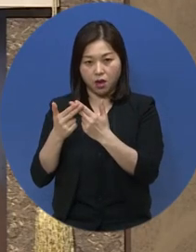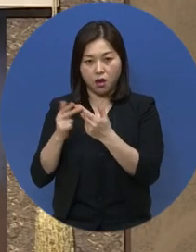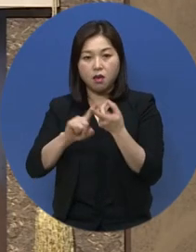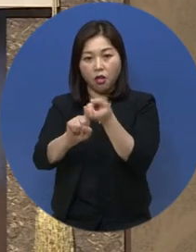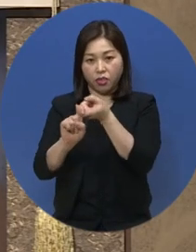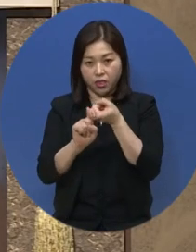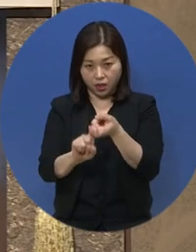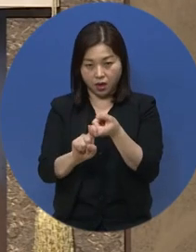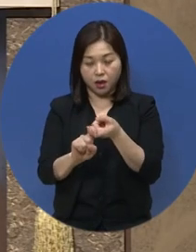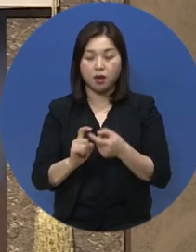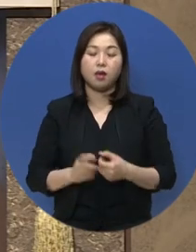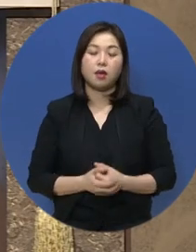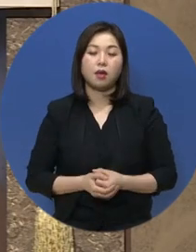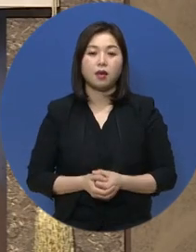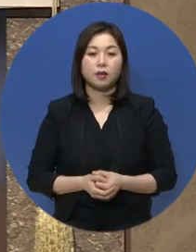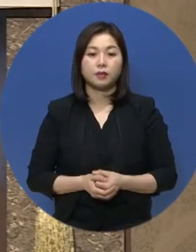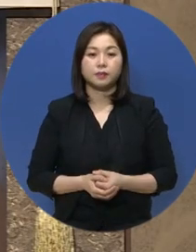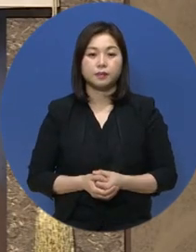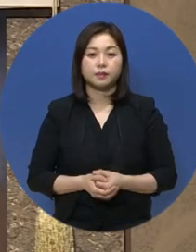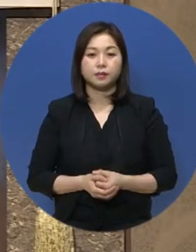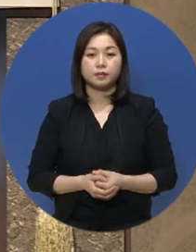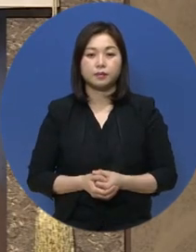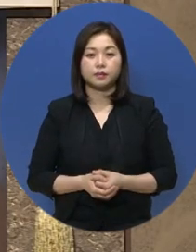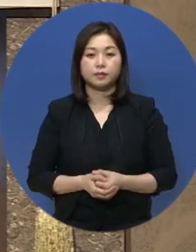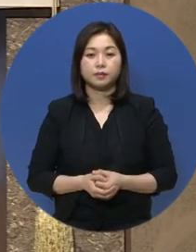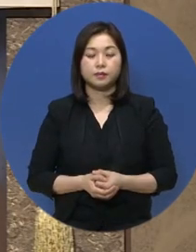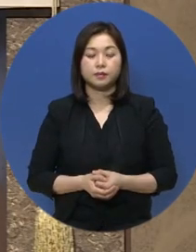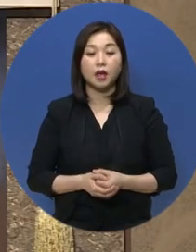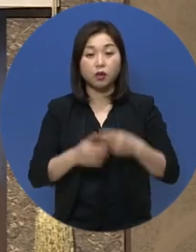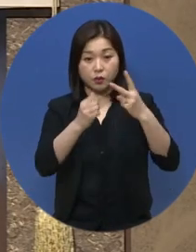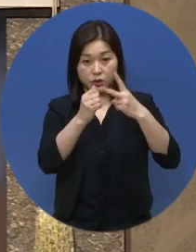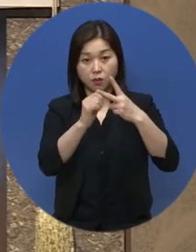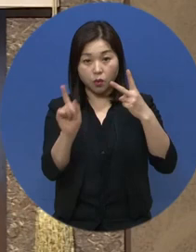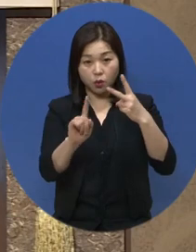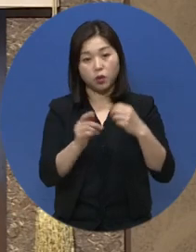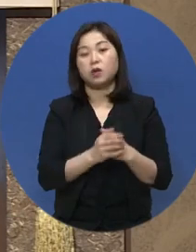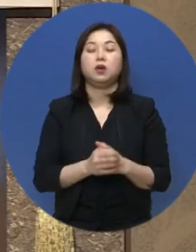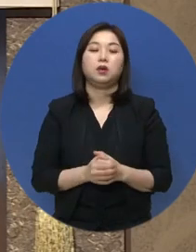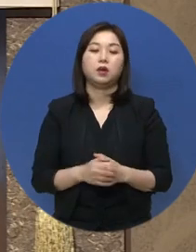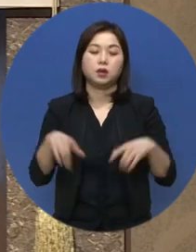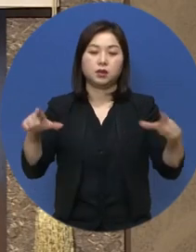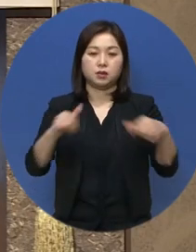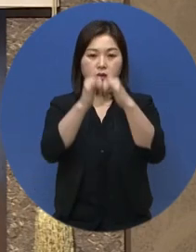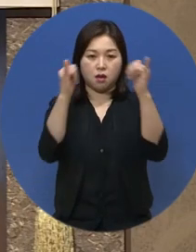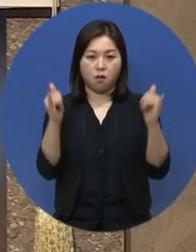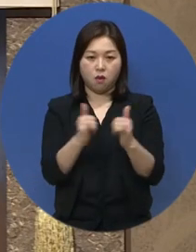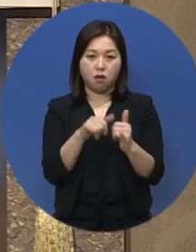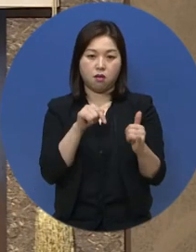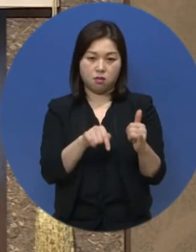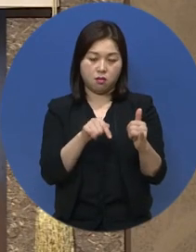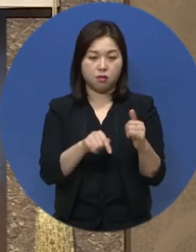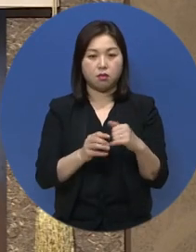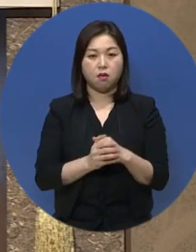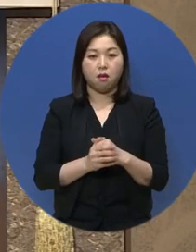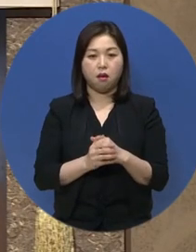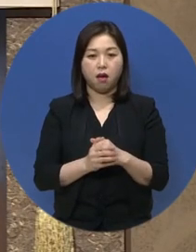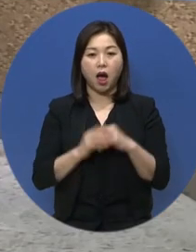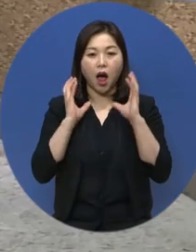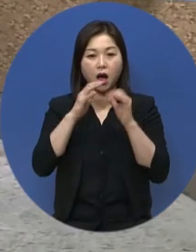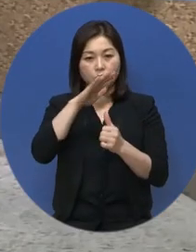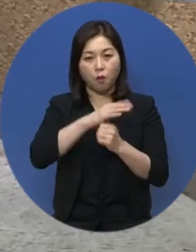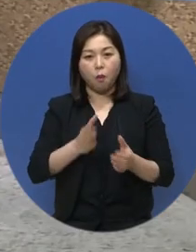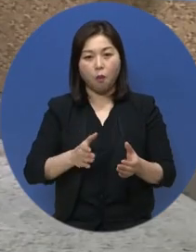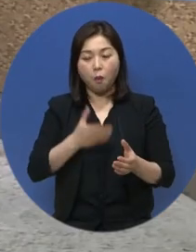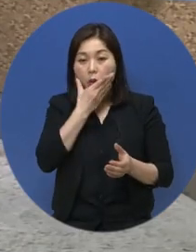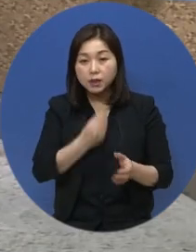활동도 같이 진행을 하고 있습니다. 두 번째는 이제 지역사회에서 아동복지시설의 역할을 하려고 하면 네. 그